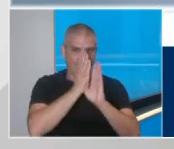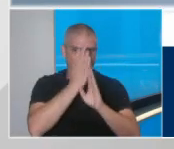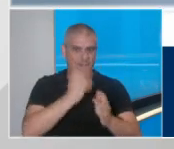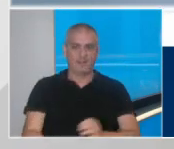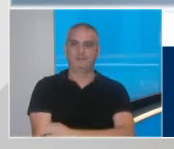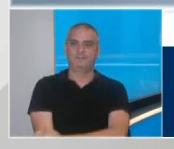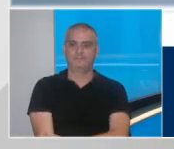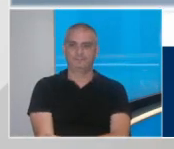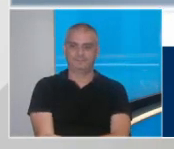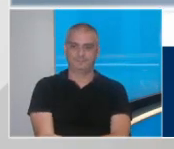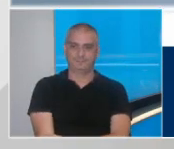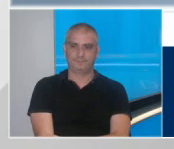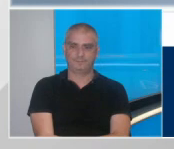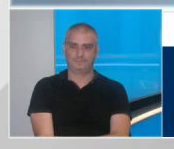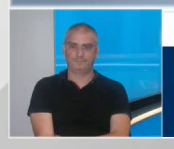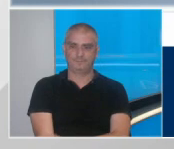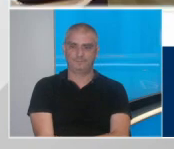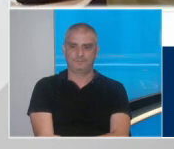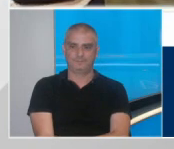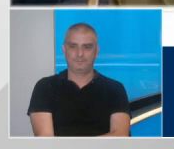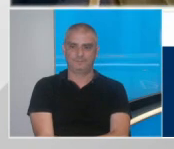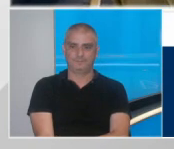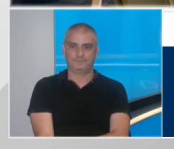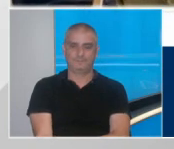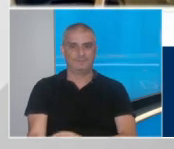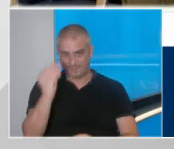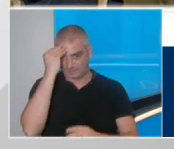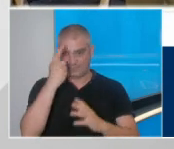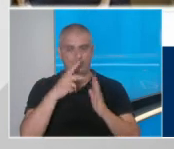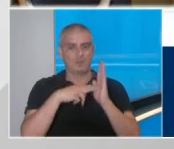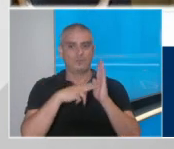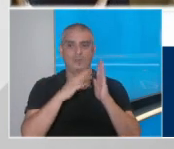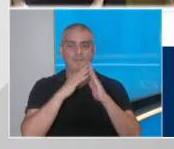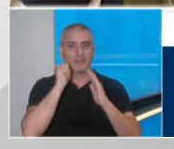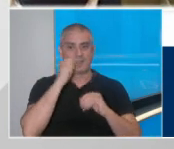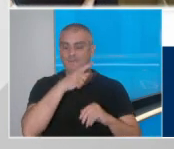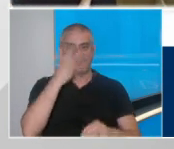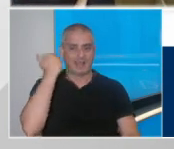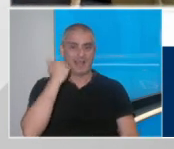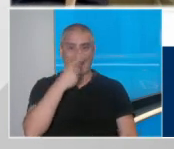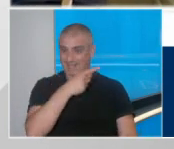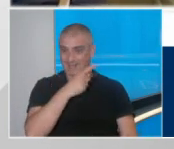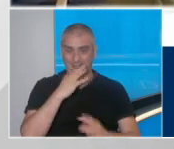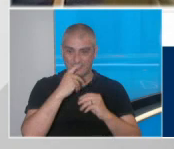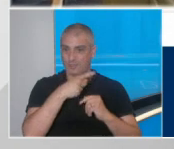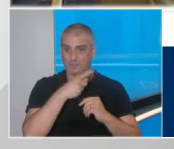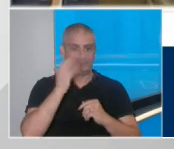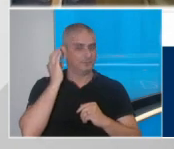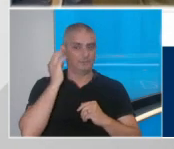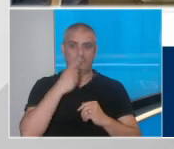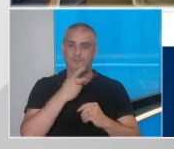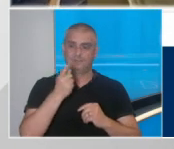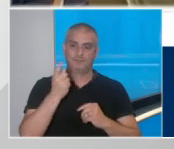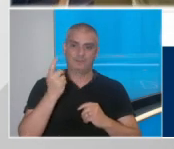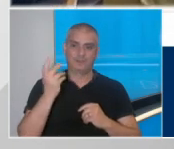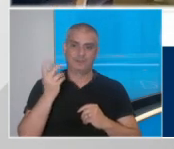כלשהו. אם אתה זוכר בתמונה האיקונית ששוחררה מהבית הלבן, כשהילרי קלינטון שמה כאישה מבוהלת את